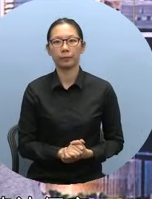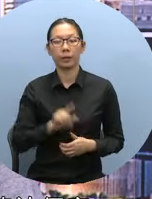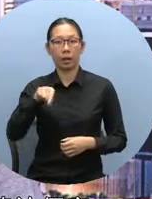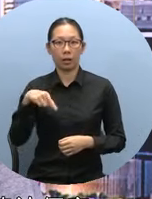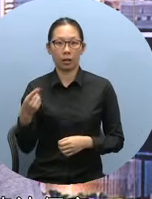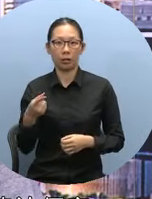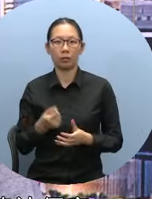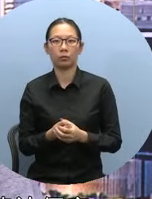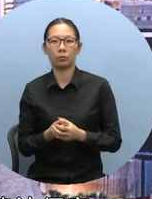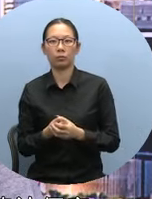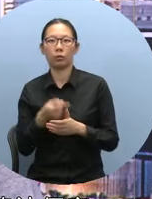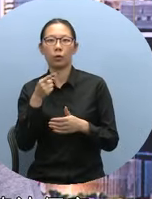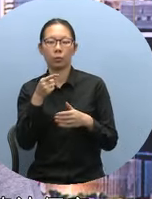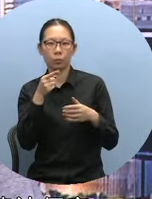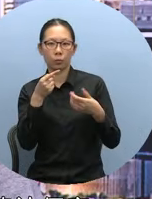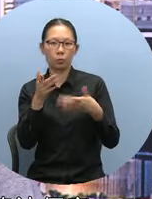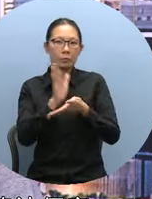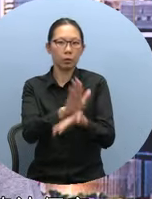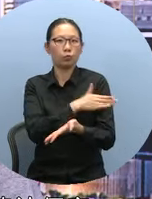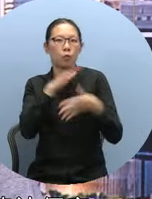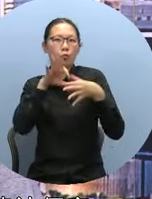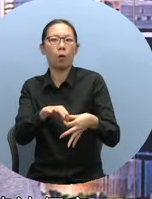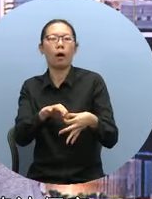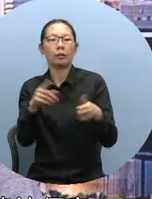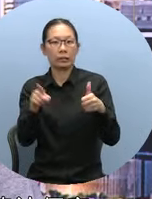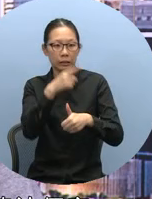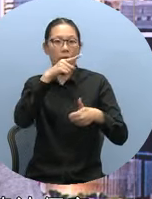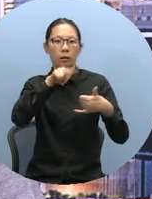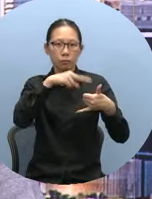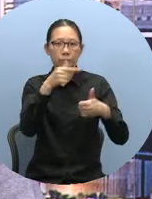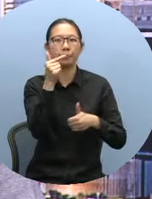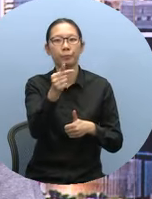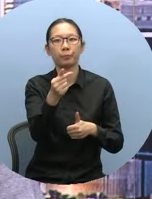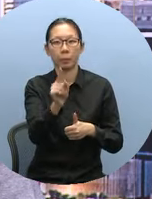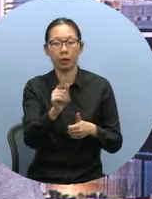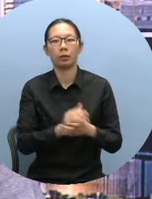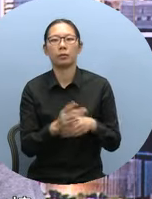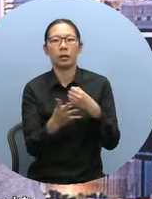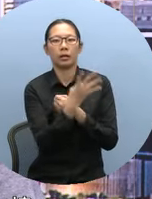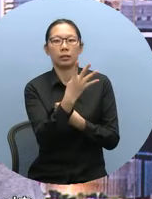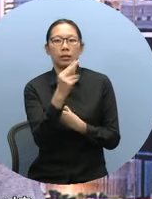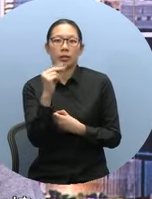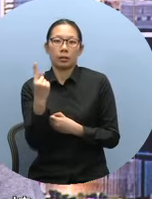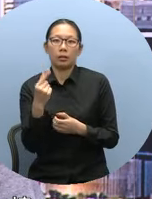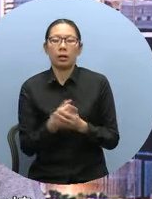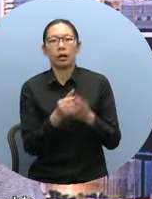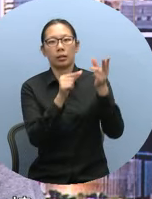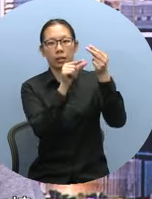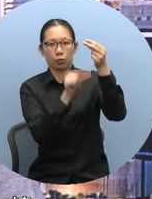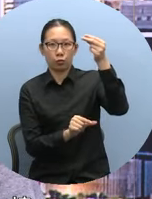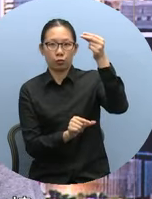係同呢位個案相關嘅一個初步陽性嘅個案啦。咁呢個4471咧，除咗喺